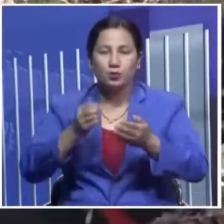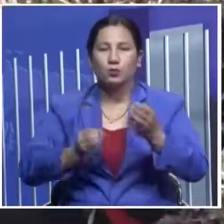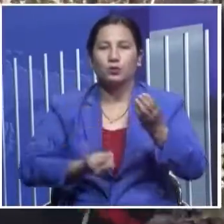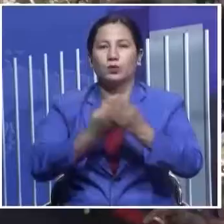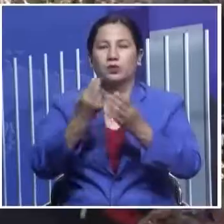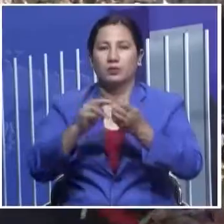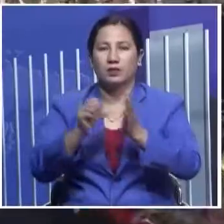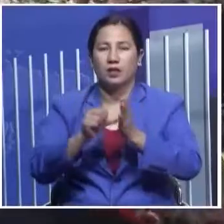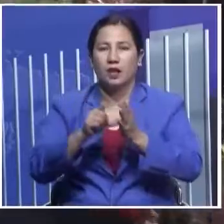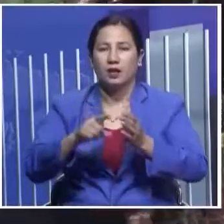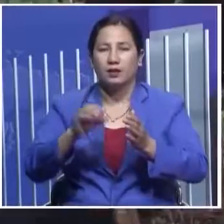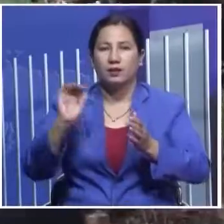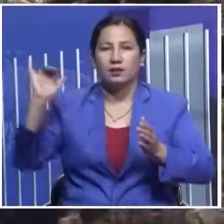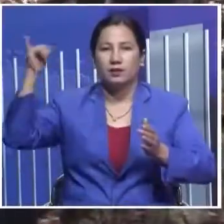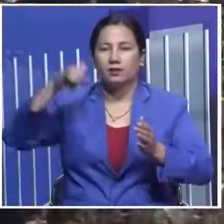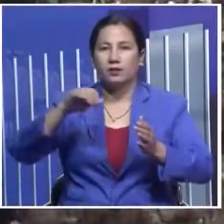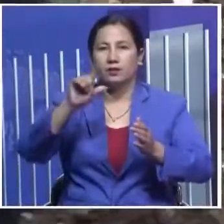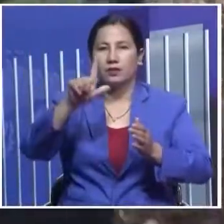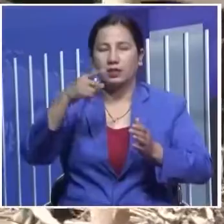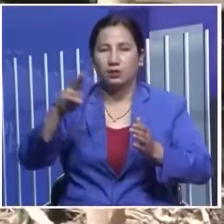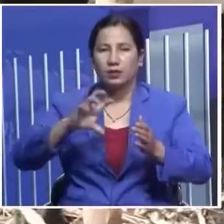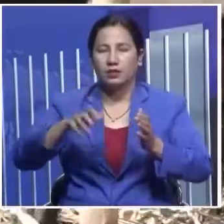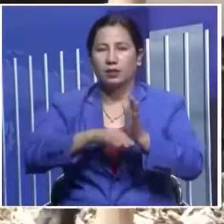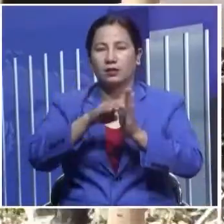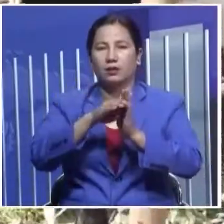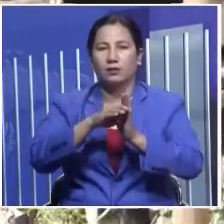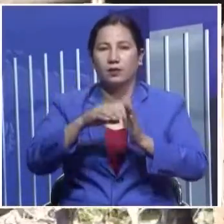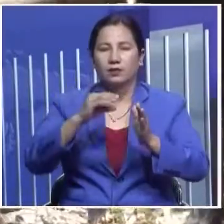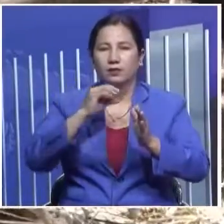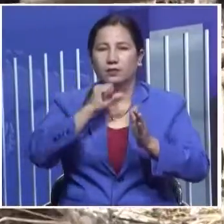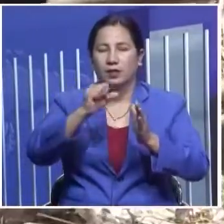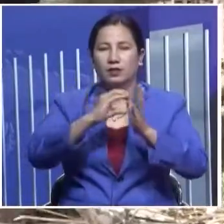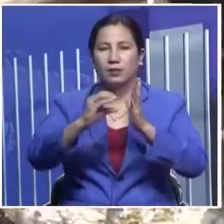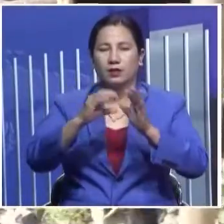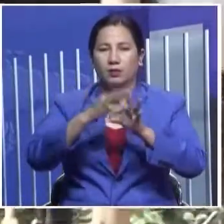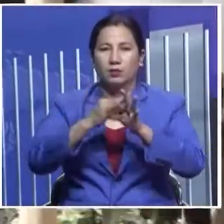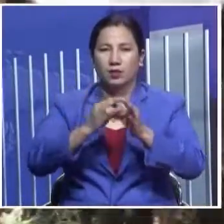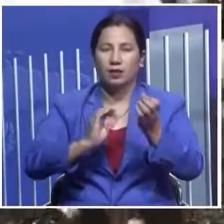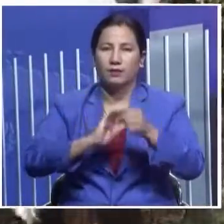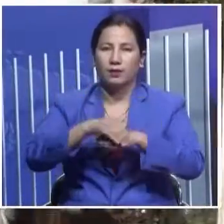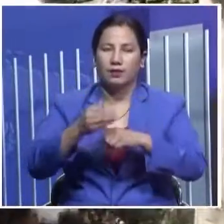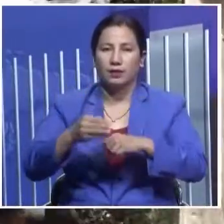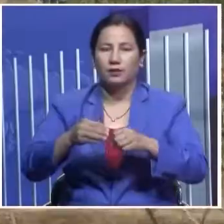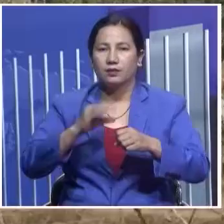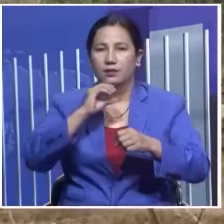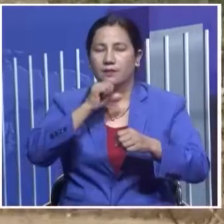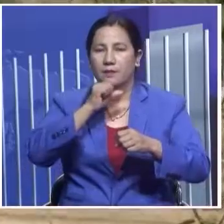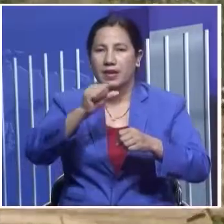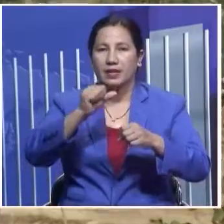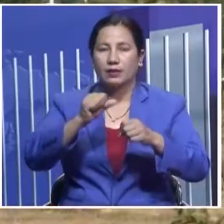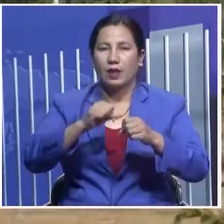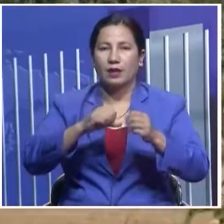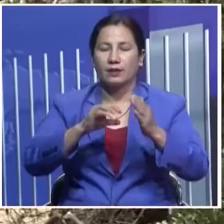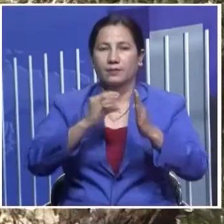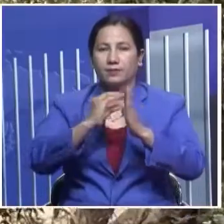प्रतिनिधि मात्र हुन्। डडेलधुराको 7 स्थानीय तहमा बाख्रा पालन व्यवसाय फस्टाउँदै गएको छ। बाख्राका लागि चरण क्षेत्रको राम्रो